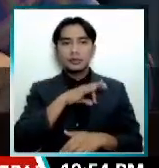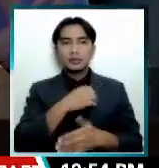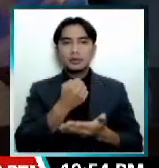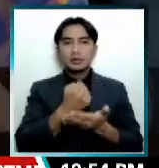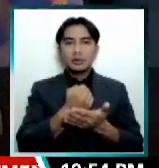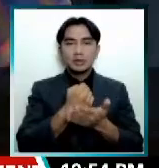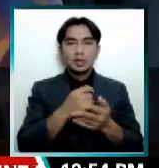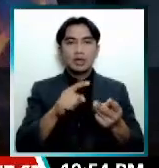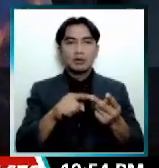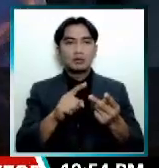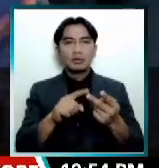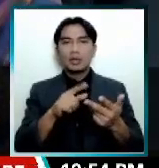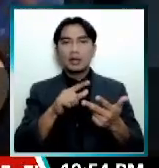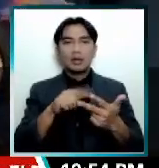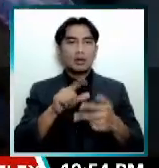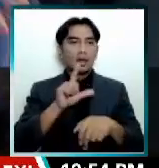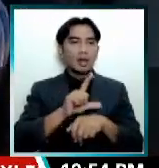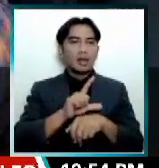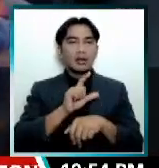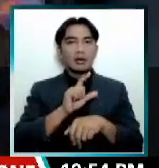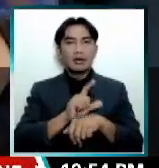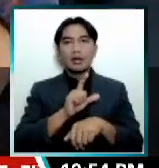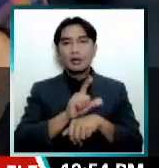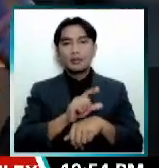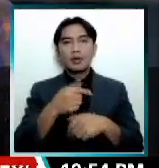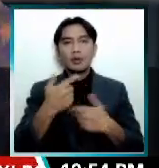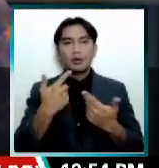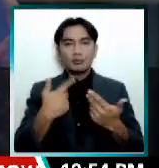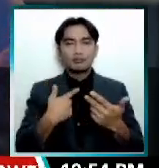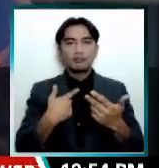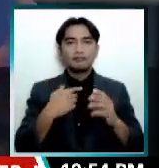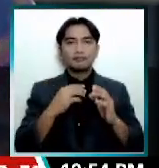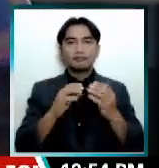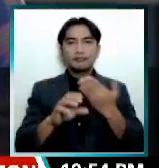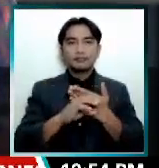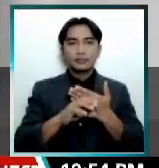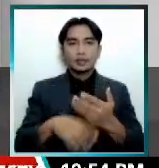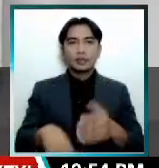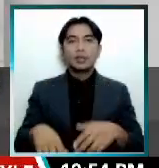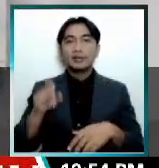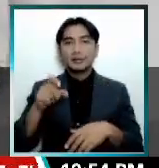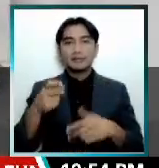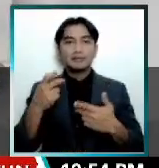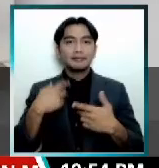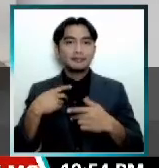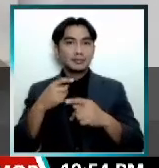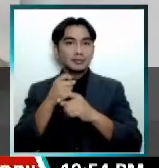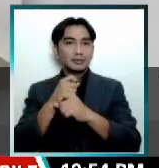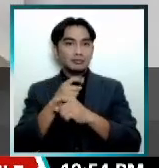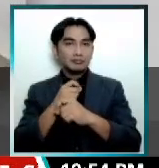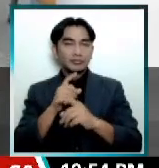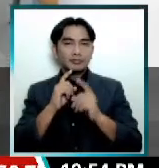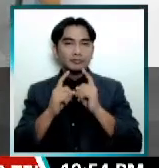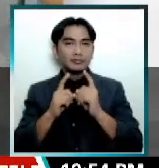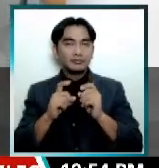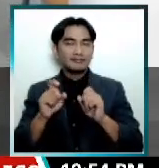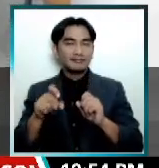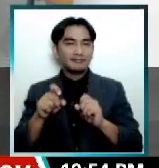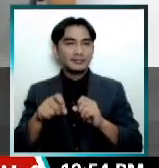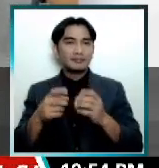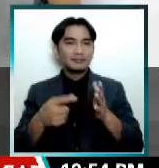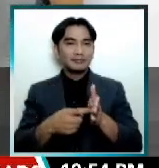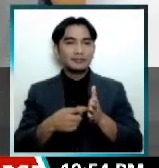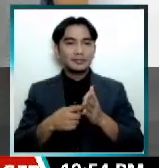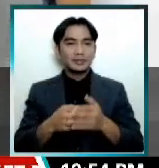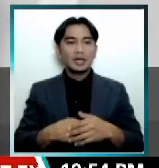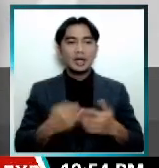contract. Mainam daw kung marunong mag-Cantonese ang aplikante. Ang sahod posibleng umabot sa 12,000 hanggang